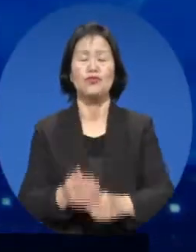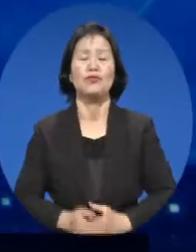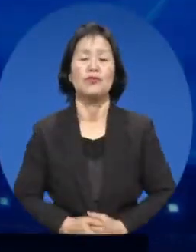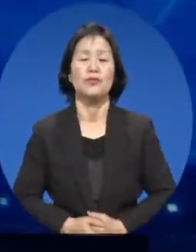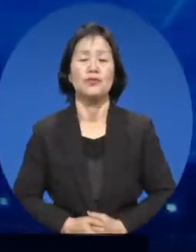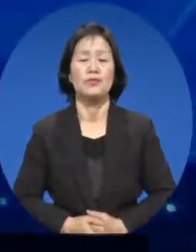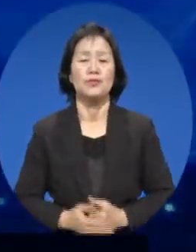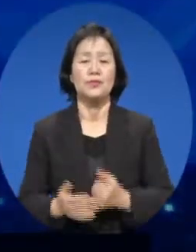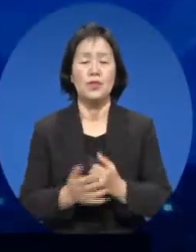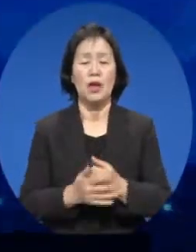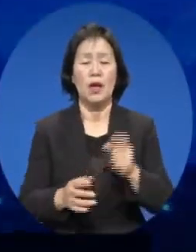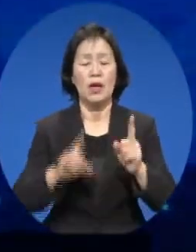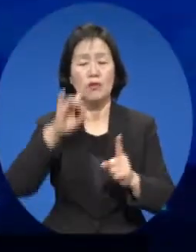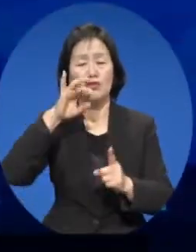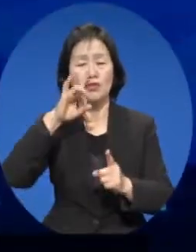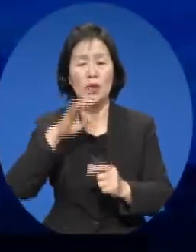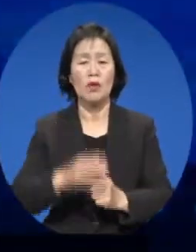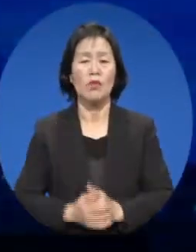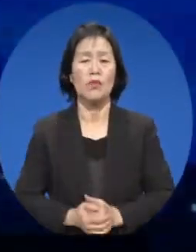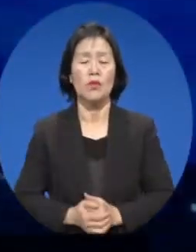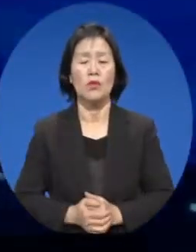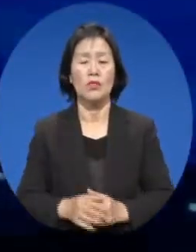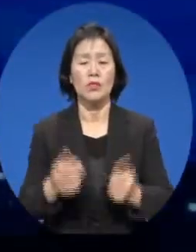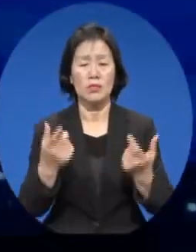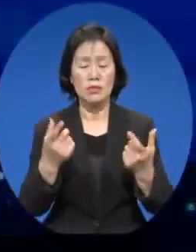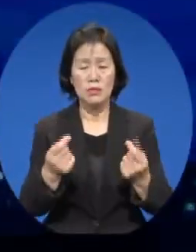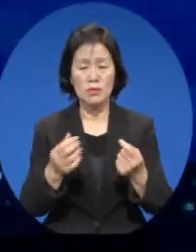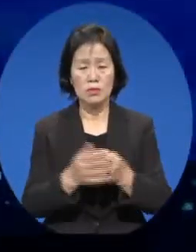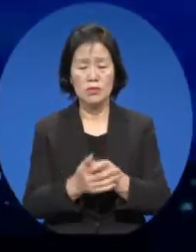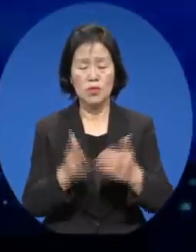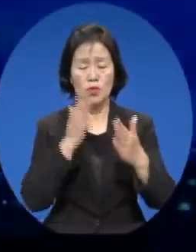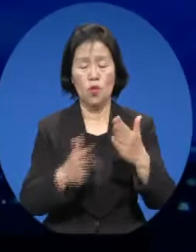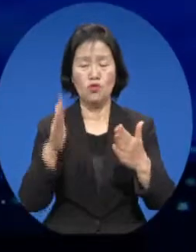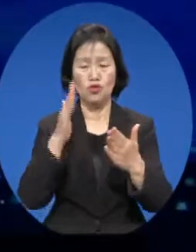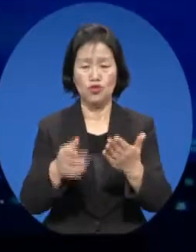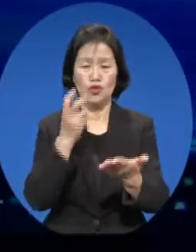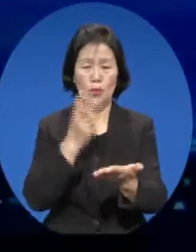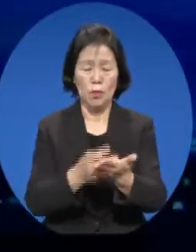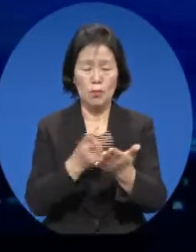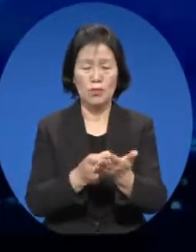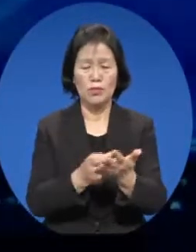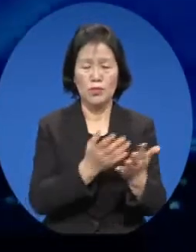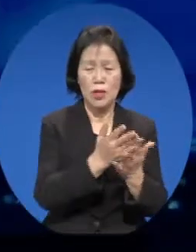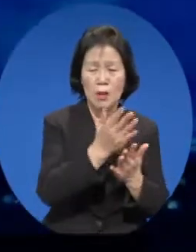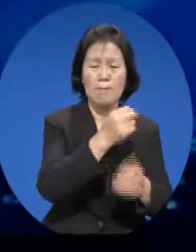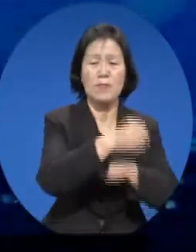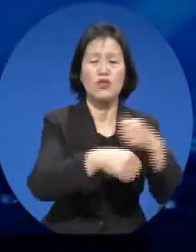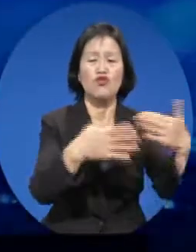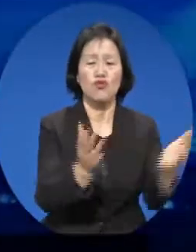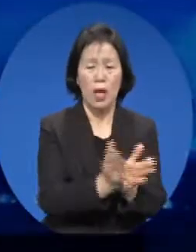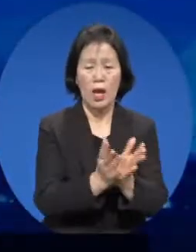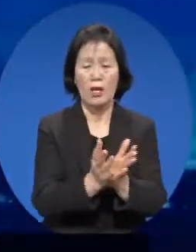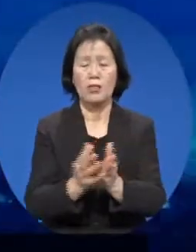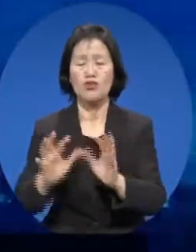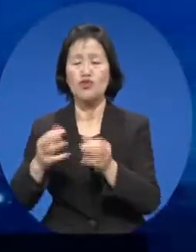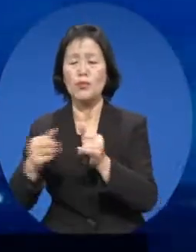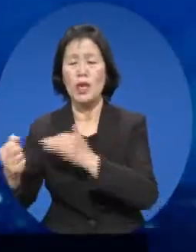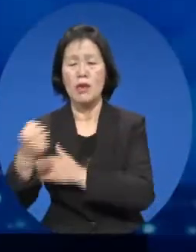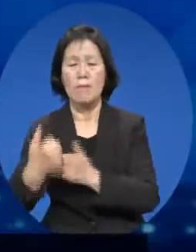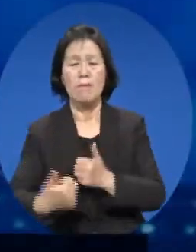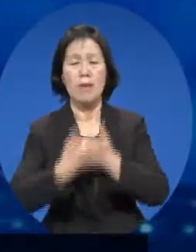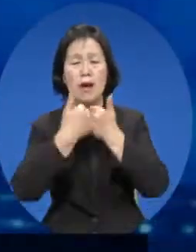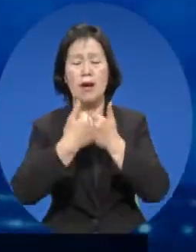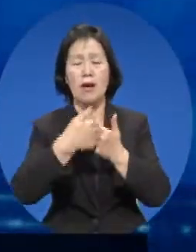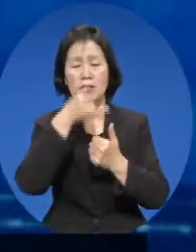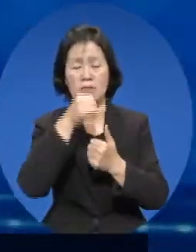여기서 나 궁금한 점이 있습니다 이렇게 까지 해서 지금 0 수첩 업을 처리하려는 민주당의 국민의 히 맞서고 있는데 이번에 뭐